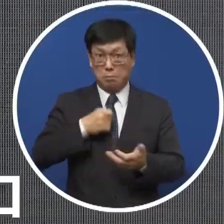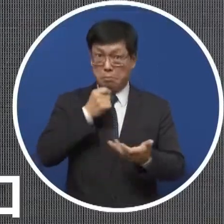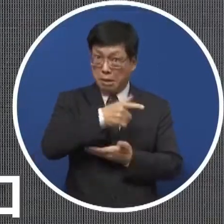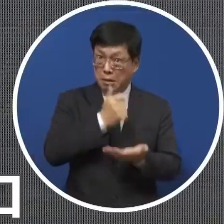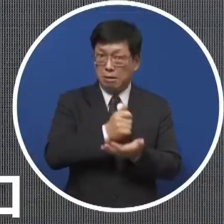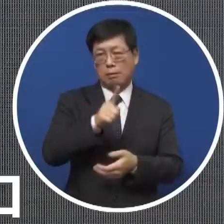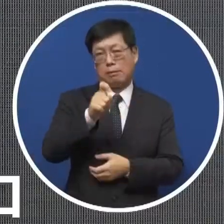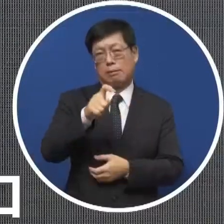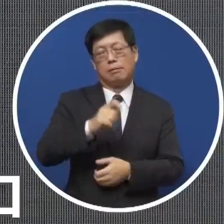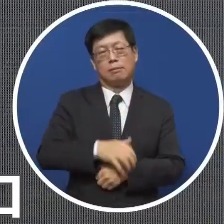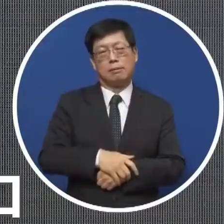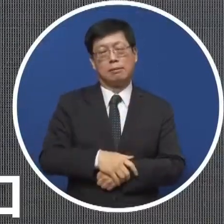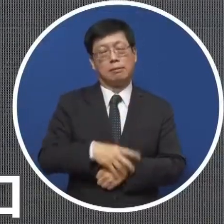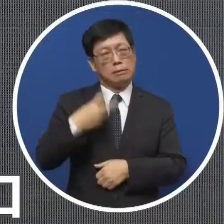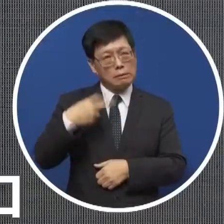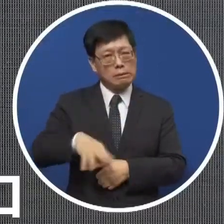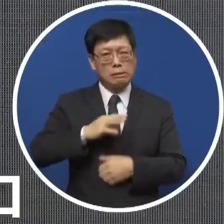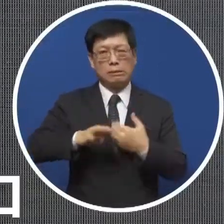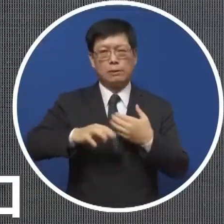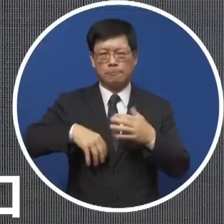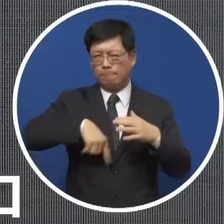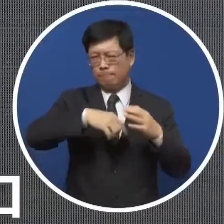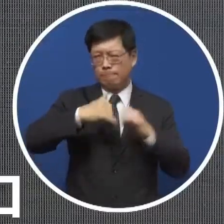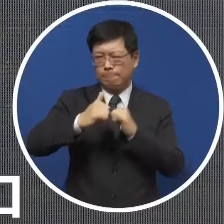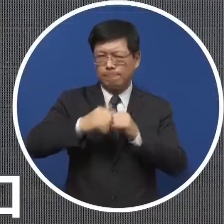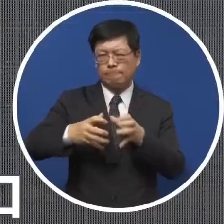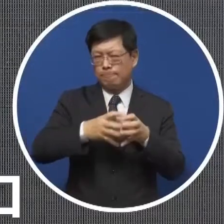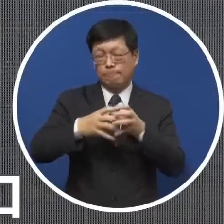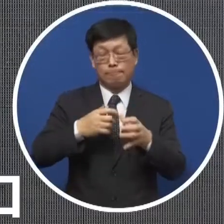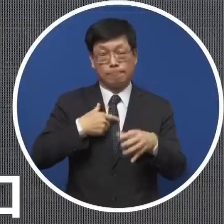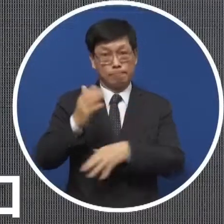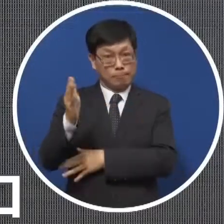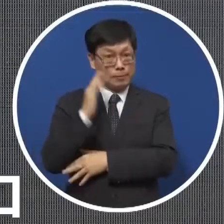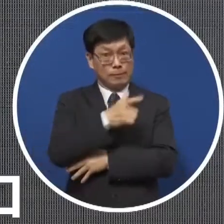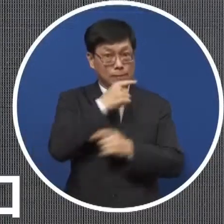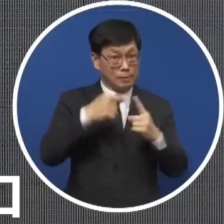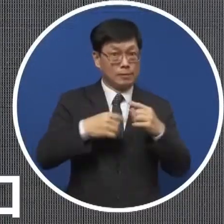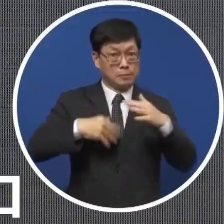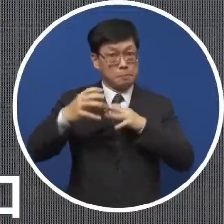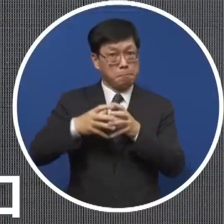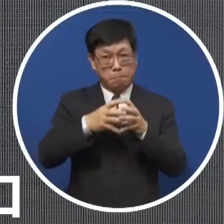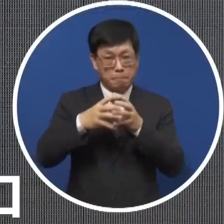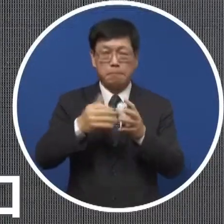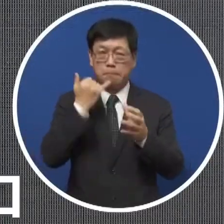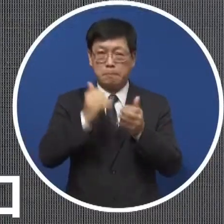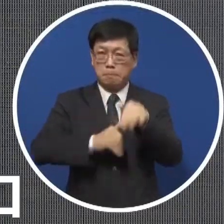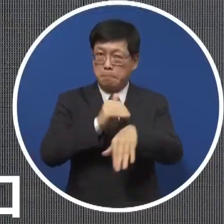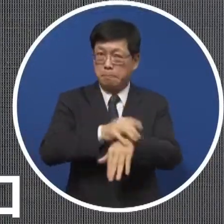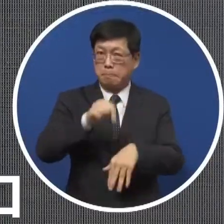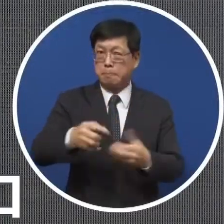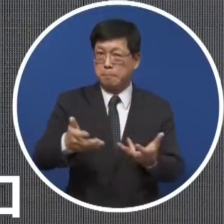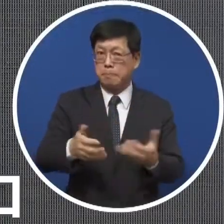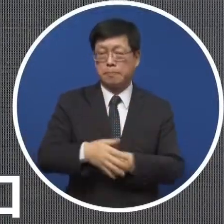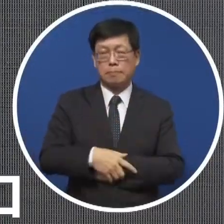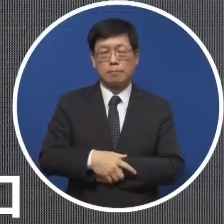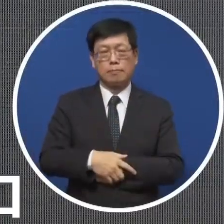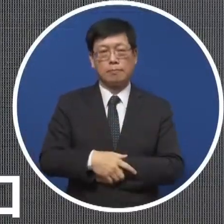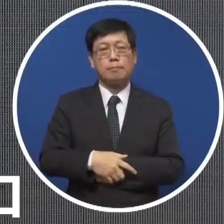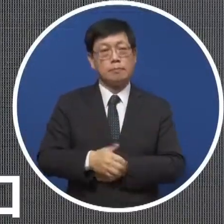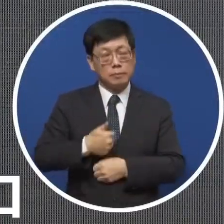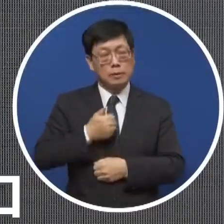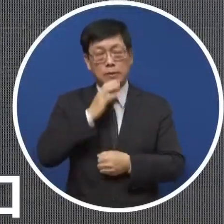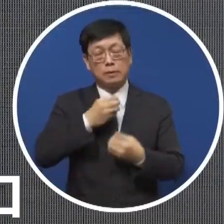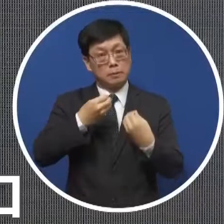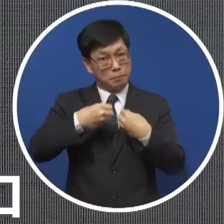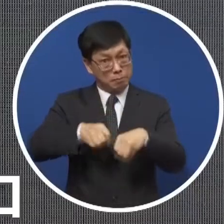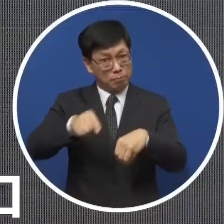到，各方齐力公私协力来促成来成就这样的疫苗采购，来供给